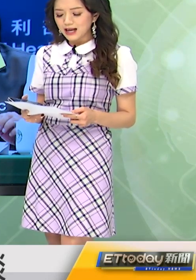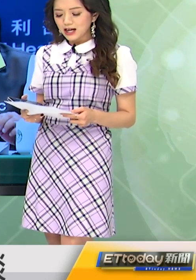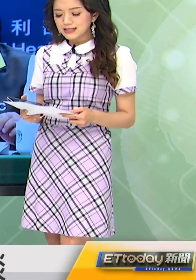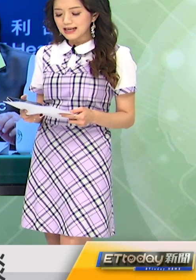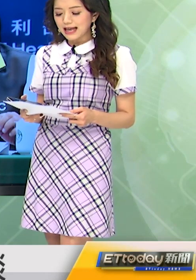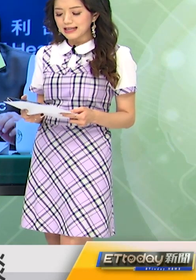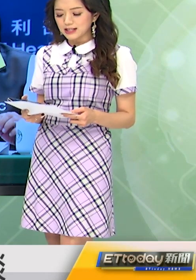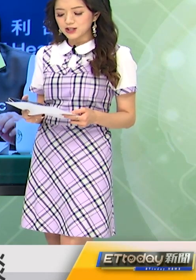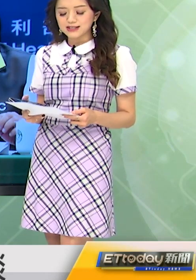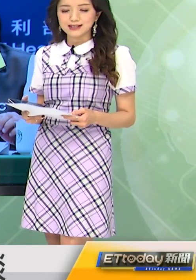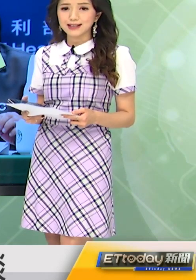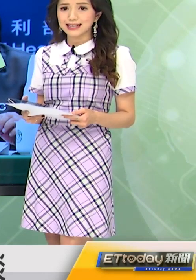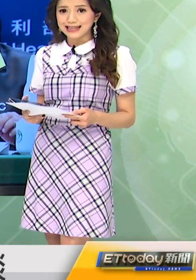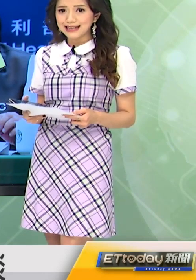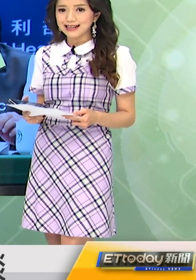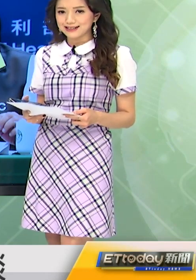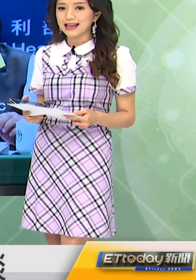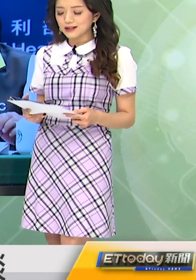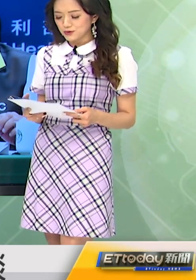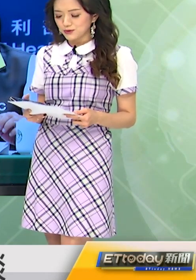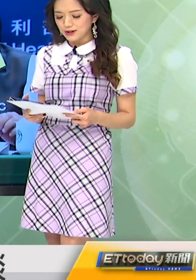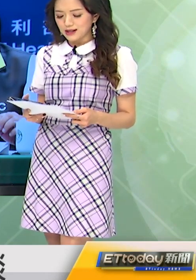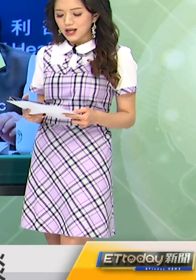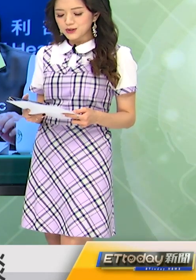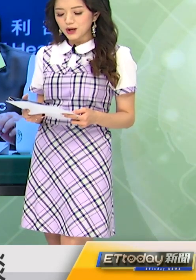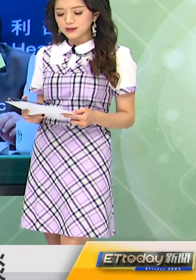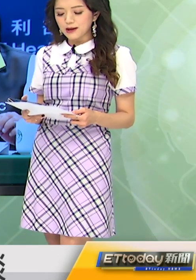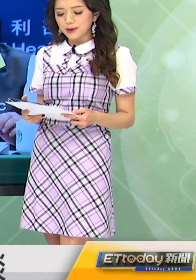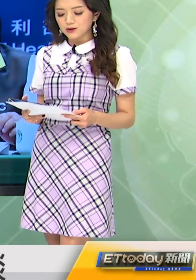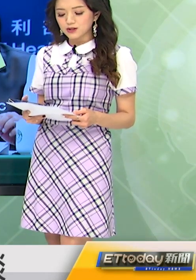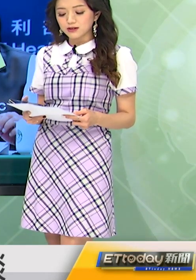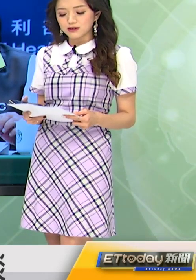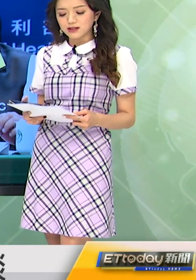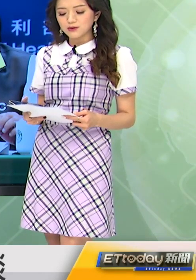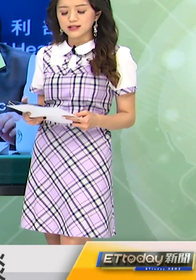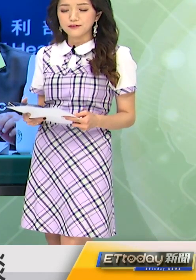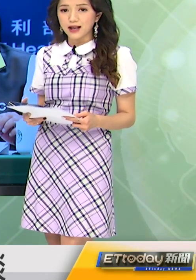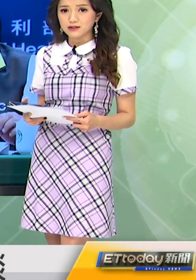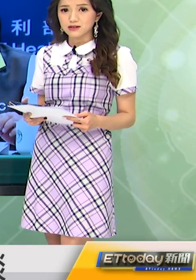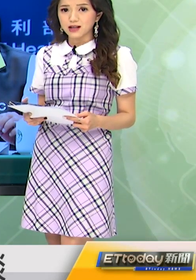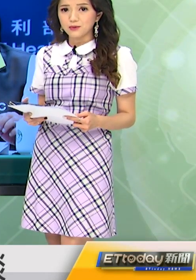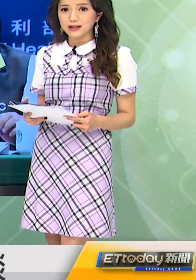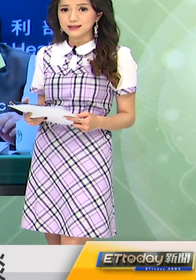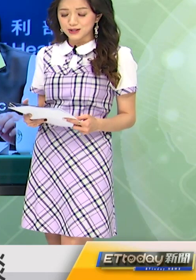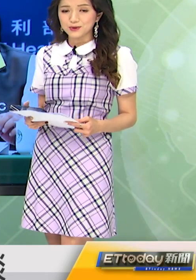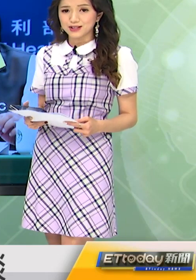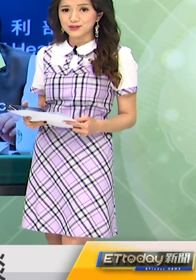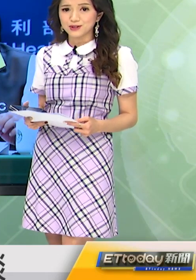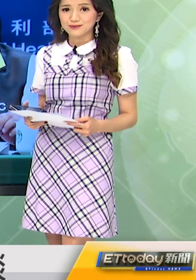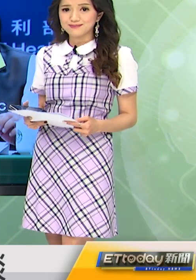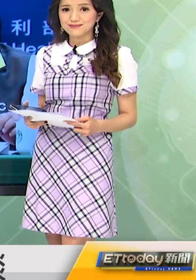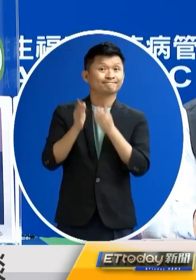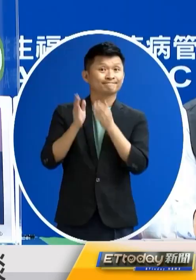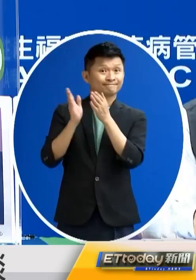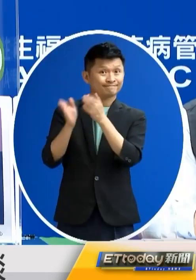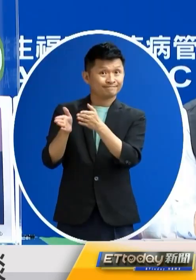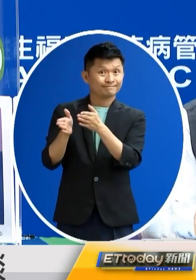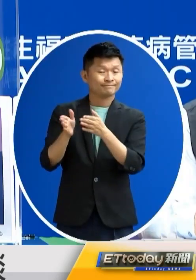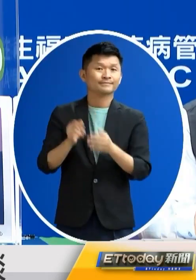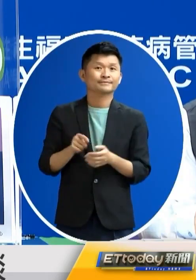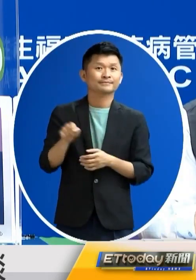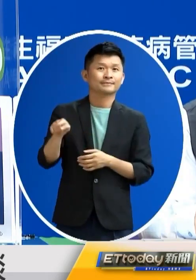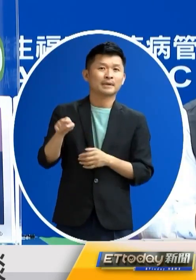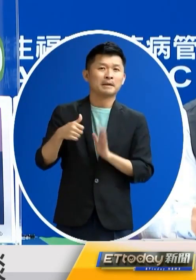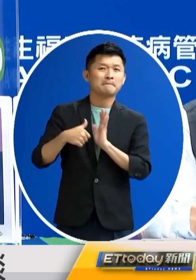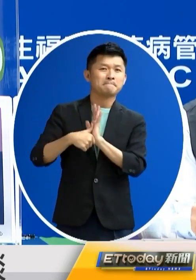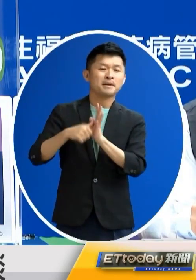答，而且还以之前的感染来举例，最后才表示可能要请法制单位再做研究。 毕竟是